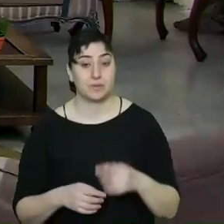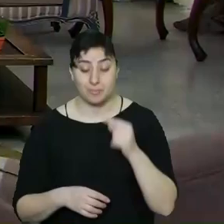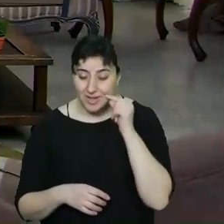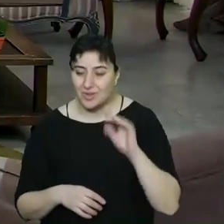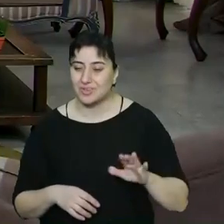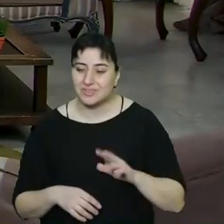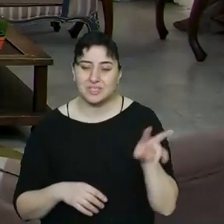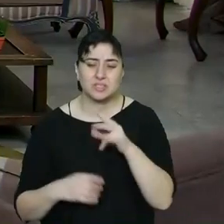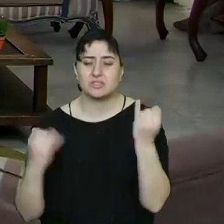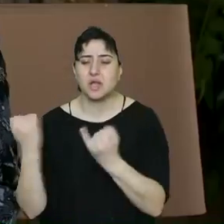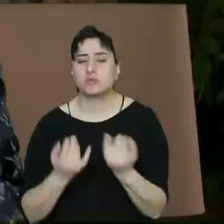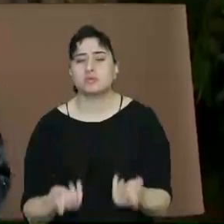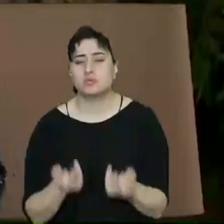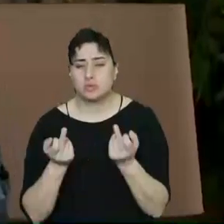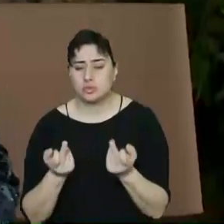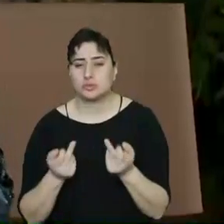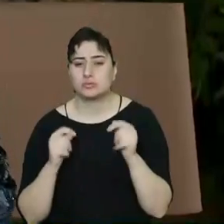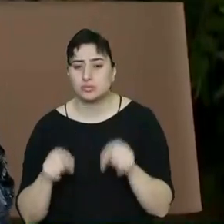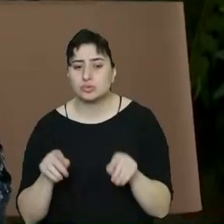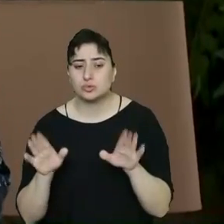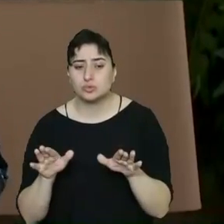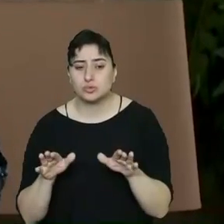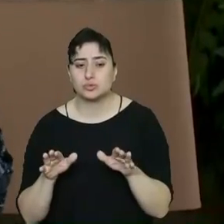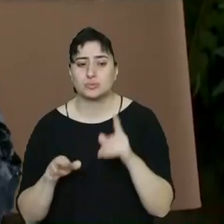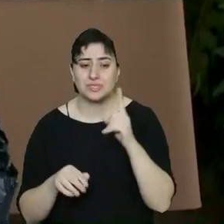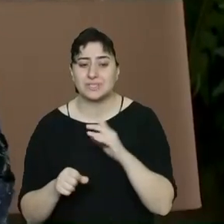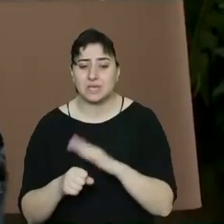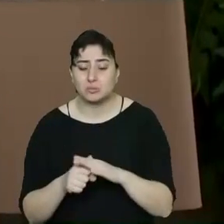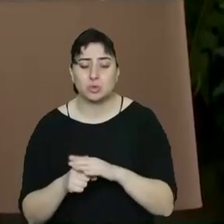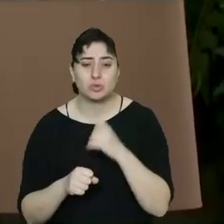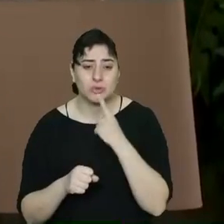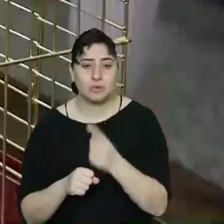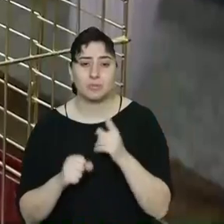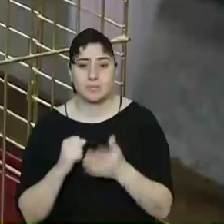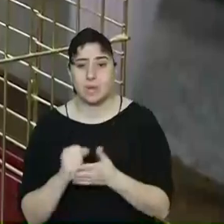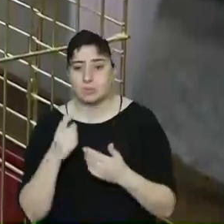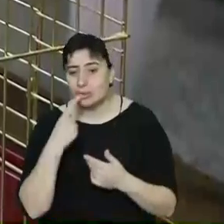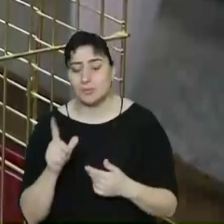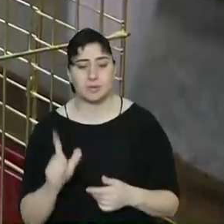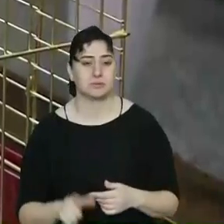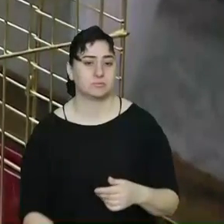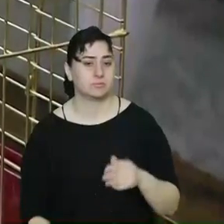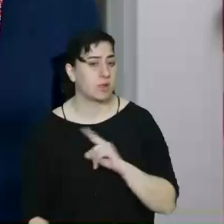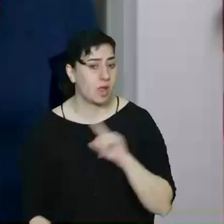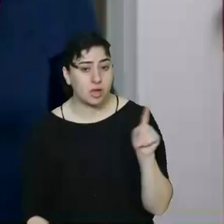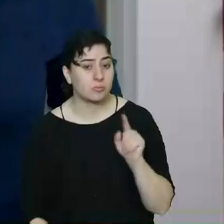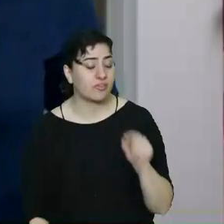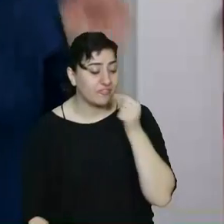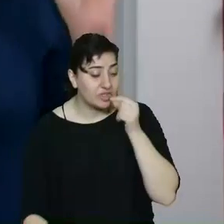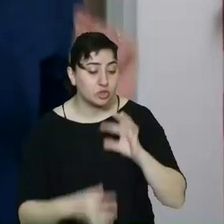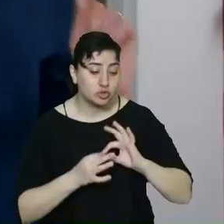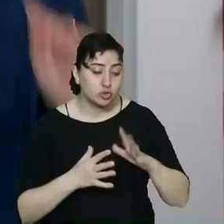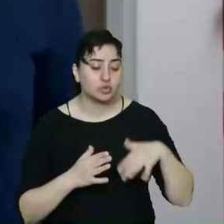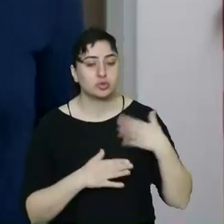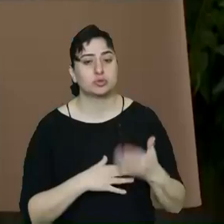Evladım, boşuna tartışıyorsunuz. Bizim bu kuşa mutlaka Trabzon dedirtmemiz lazım. Hayır anneşkocuğum. Bu fıstık meselesini